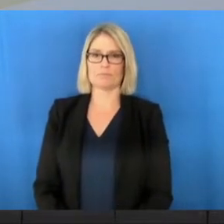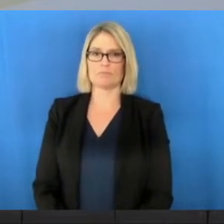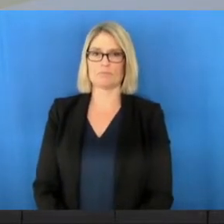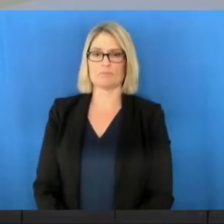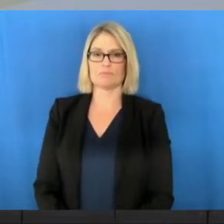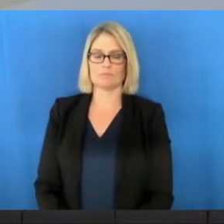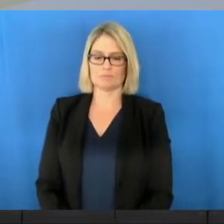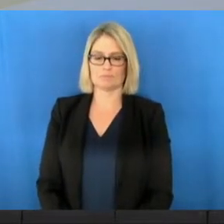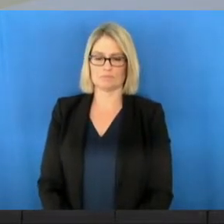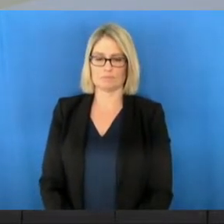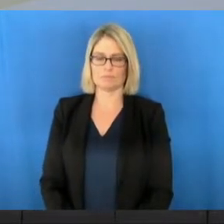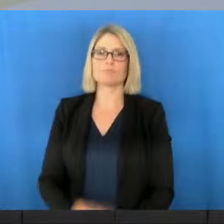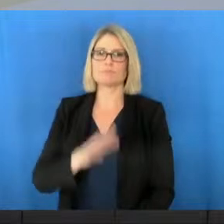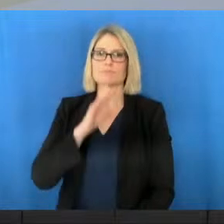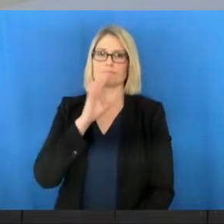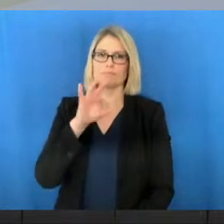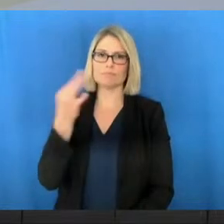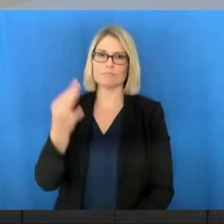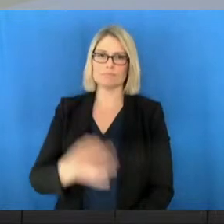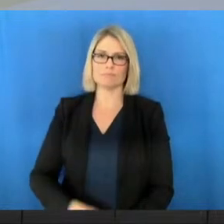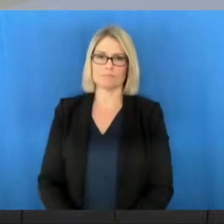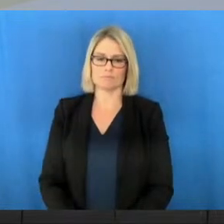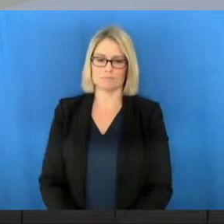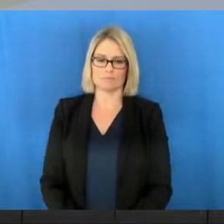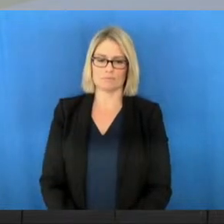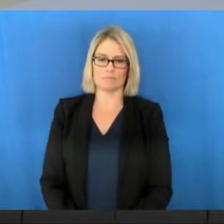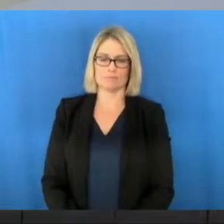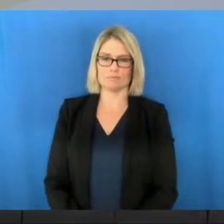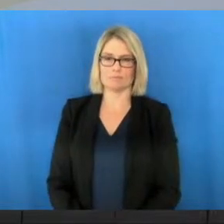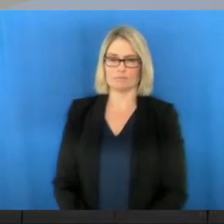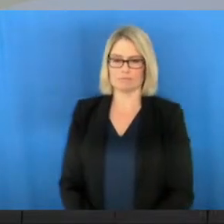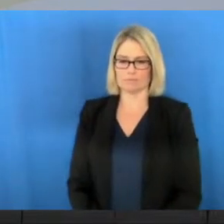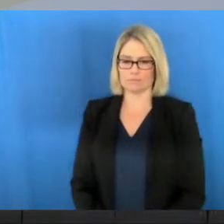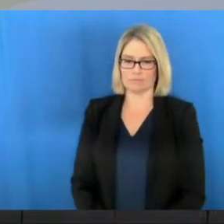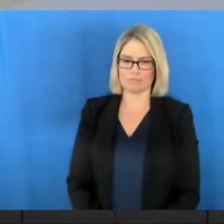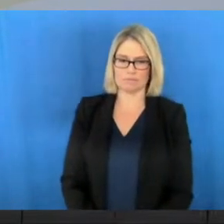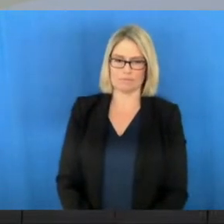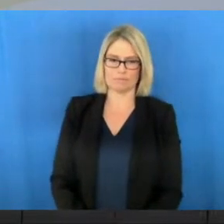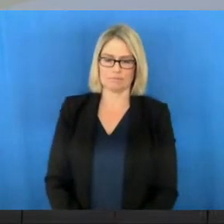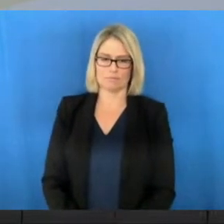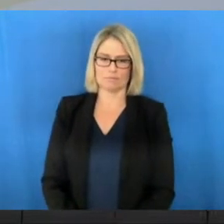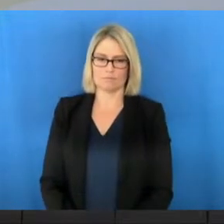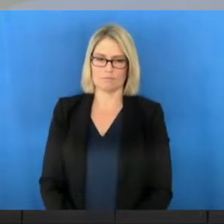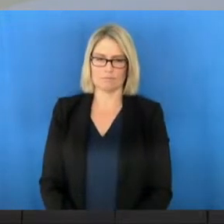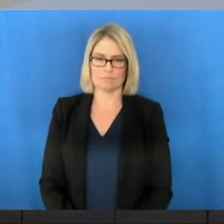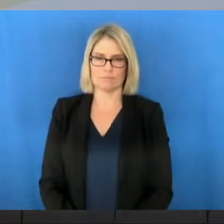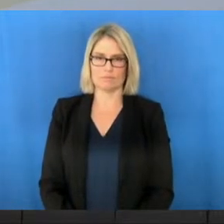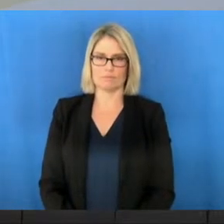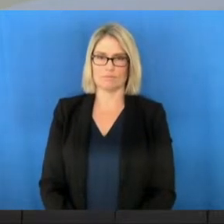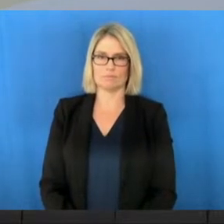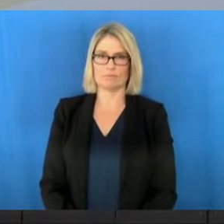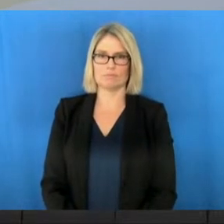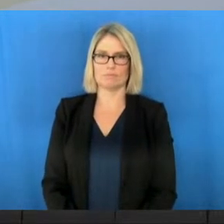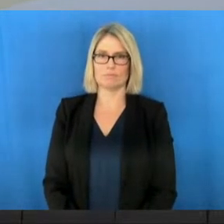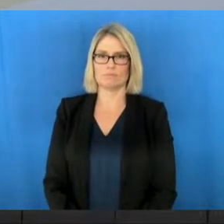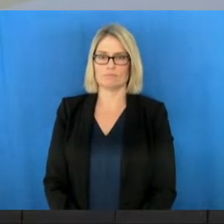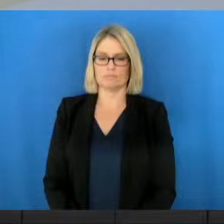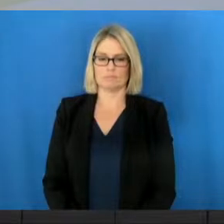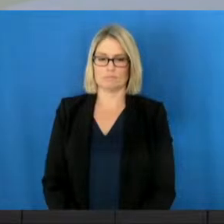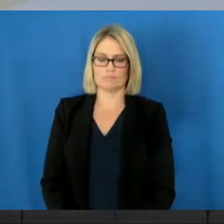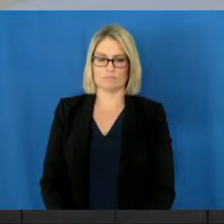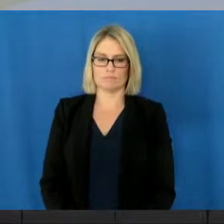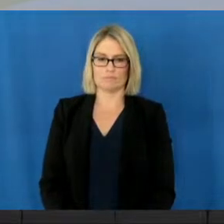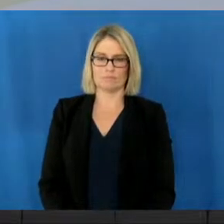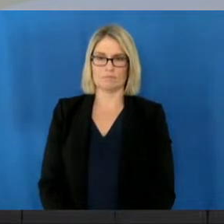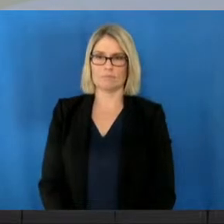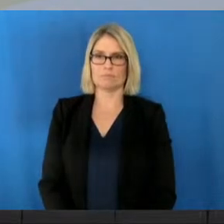Bonjour, à l'île du Prince-Édouard, il y a un nouveau cas de COVID-19 à annoncer aujourd'hui. Cette personne est un homme dans la trentaine qui